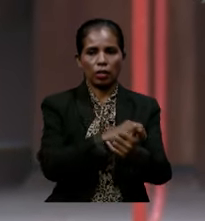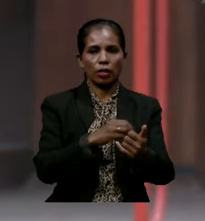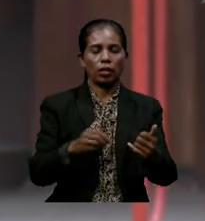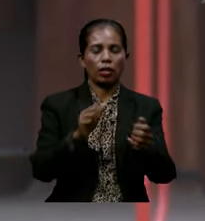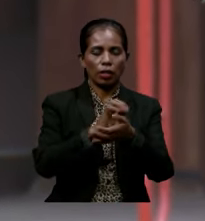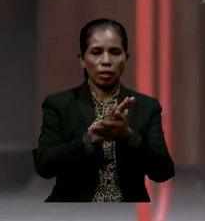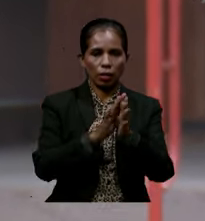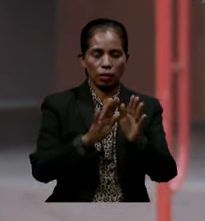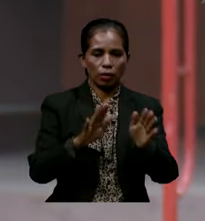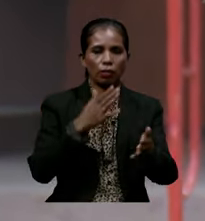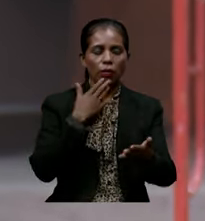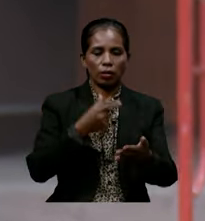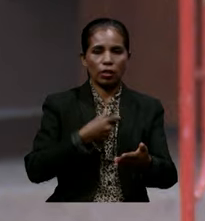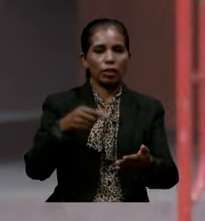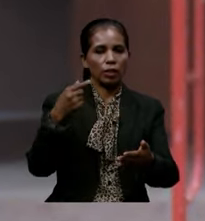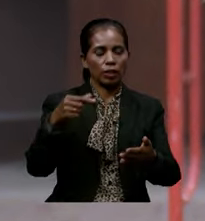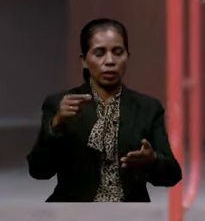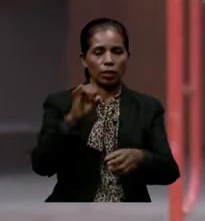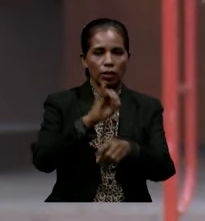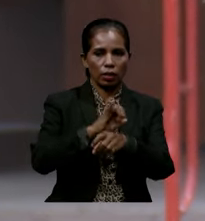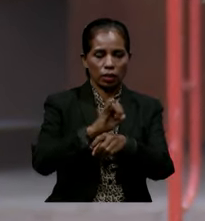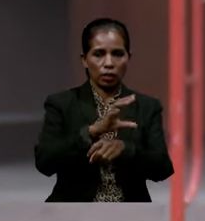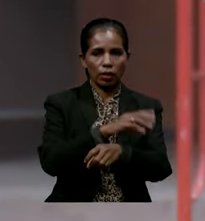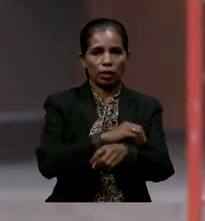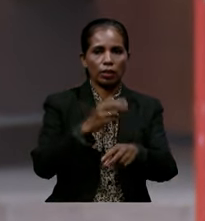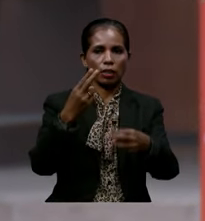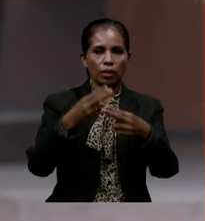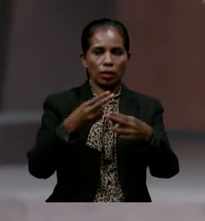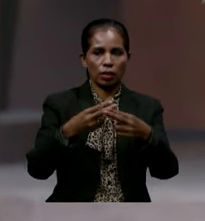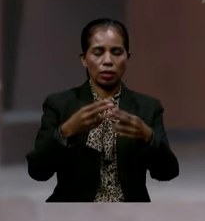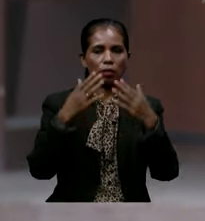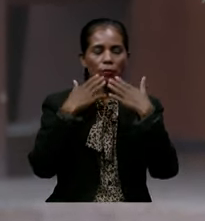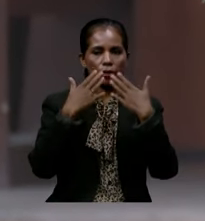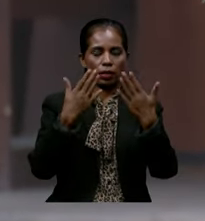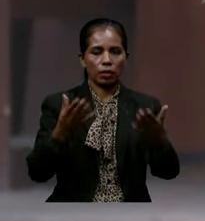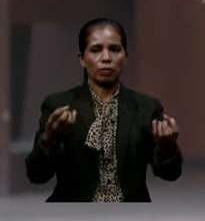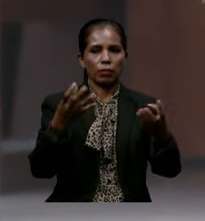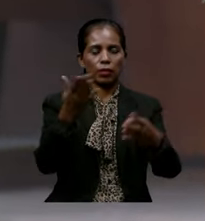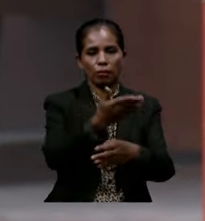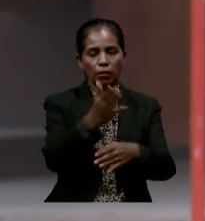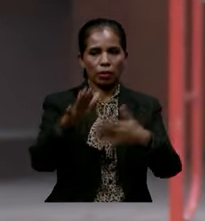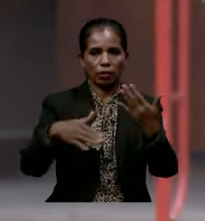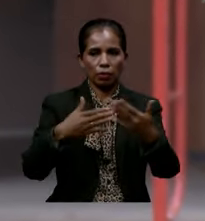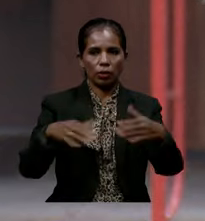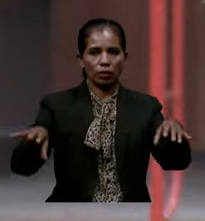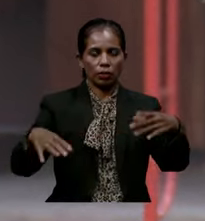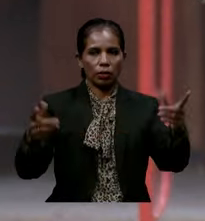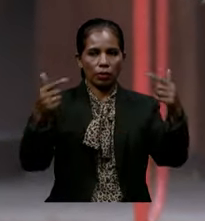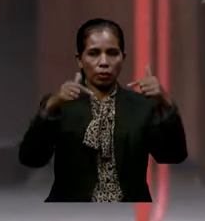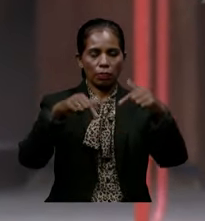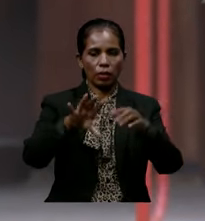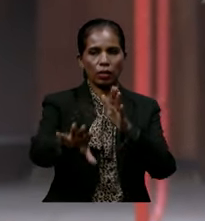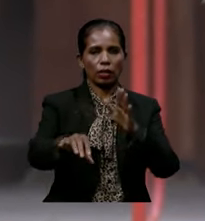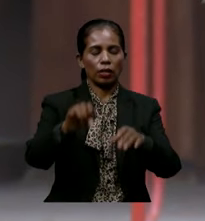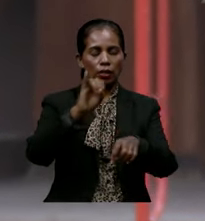di kuda arkidiocese minianara kara kara desa ba i ha ita bot sin esforso ma i hidikas katedral